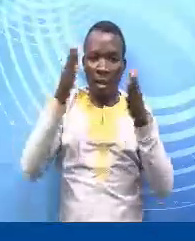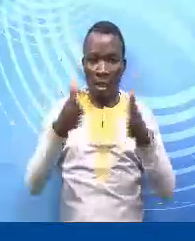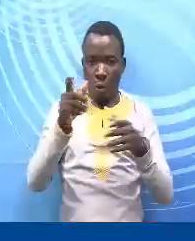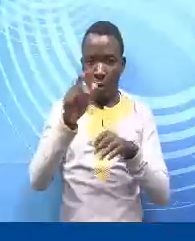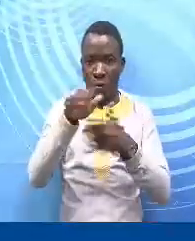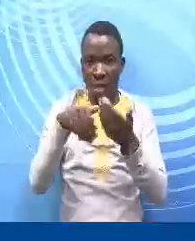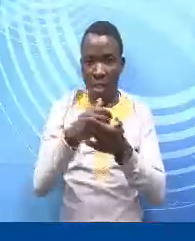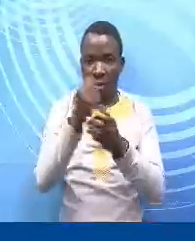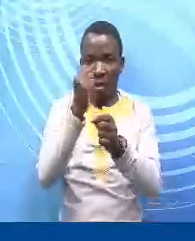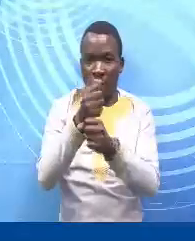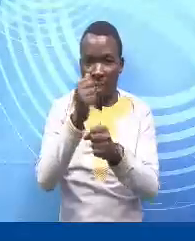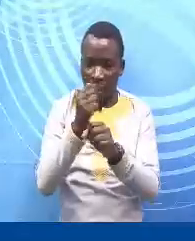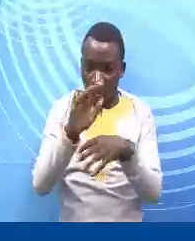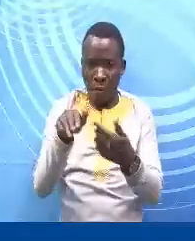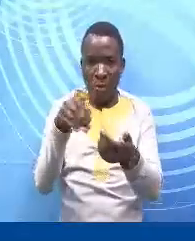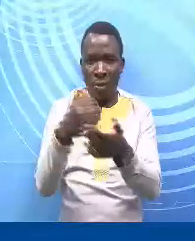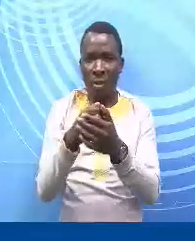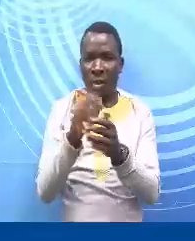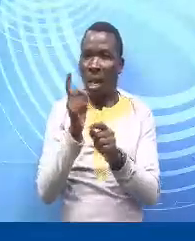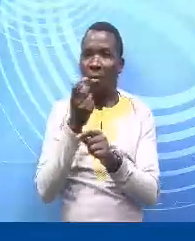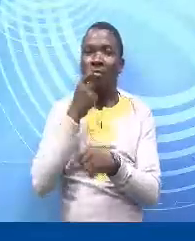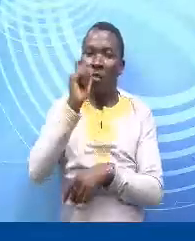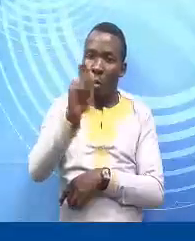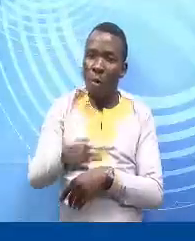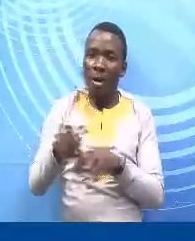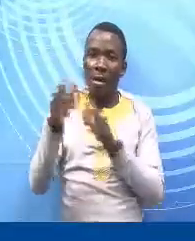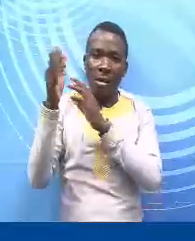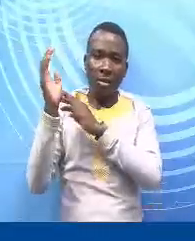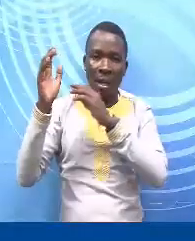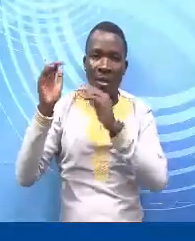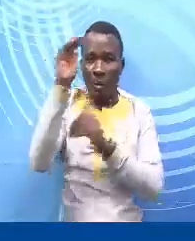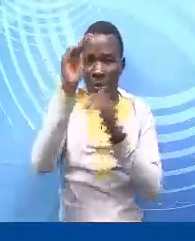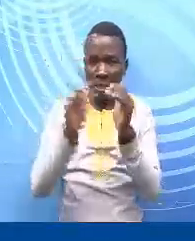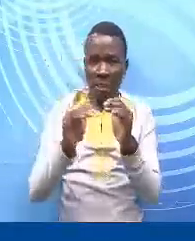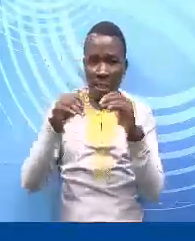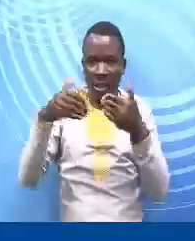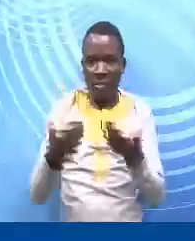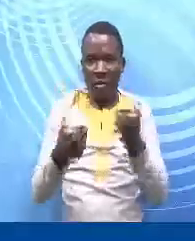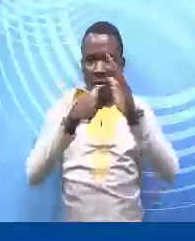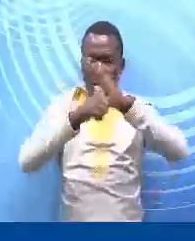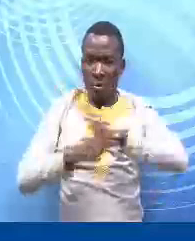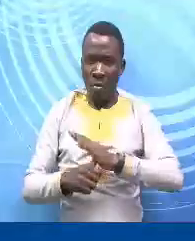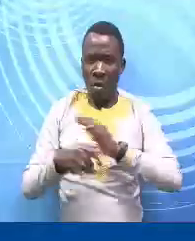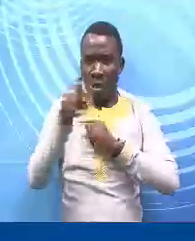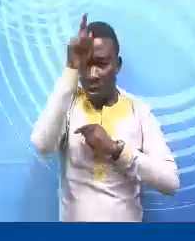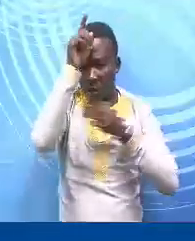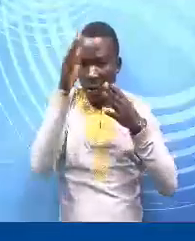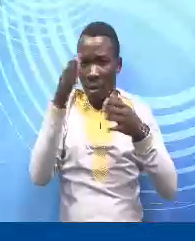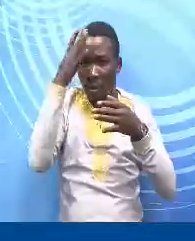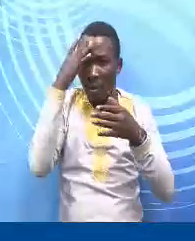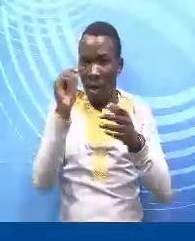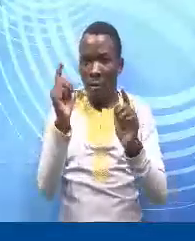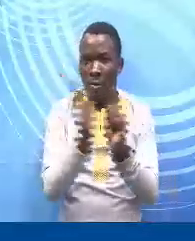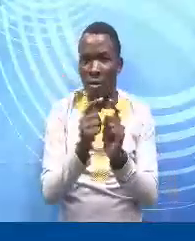mu kazi runaka ko ariko kose ntawe ugomba kwitwaza umwanya cyangwa se urwego ariho ngo wahohotera abaturage ko ababa barahuye